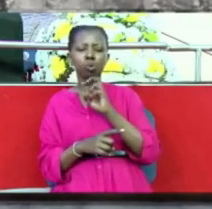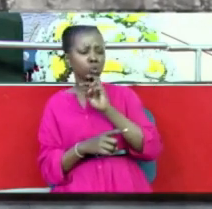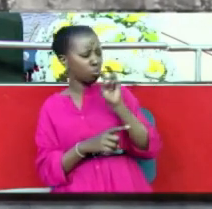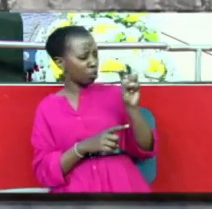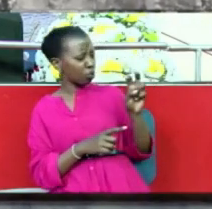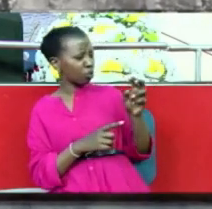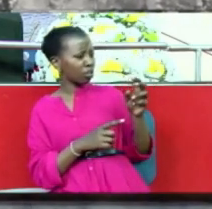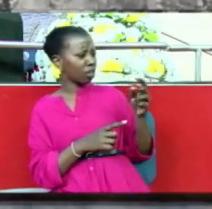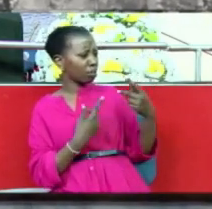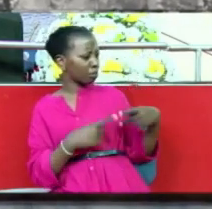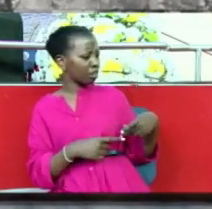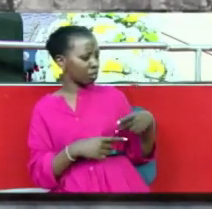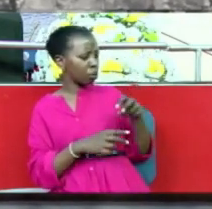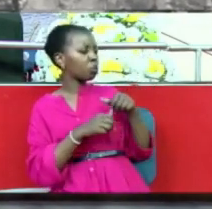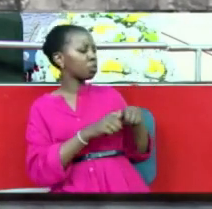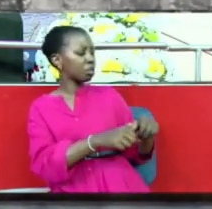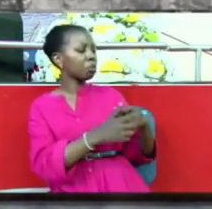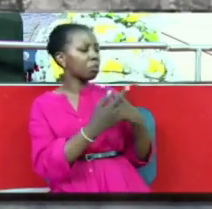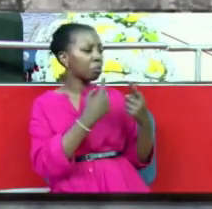aendelee.